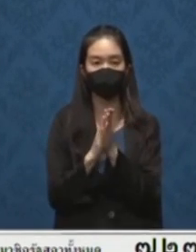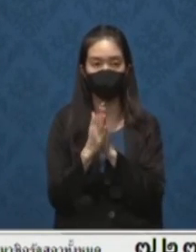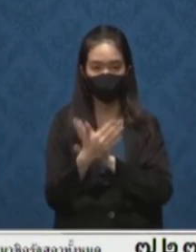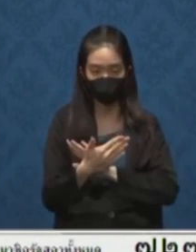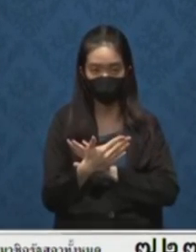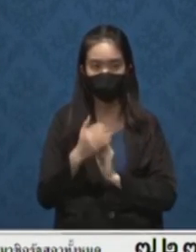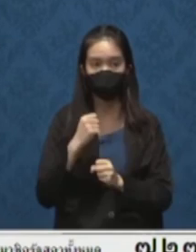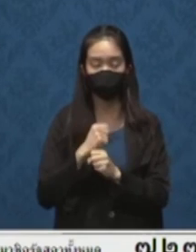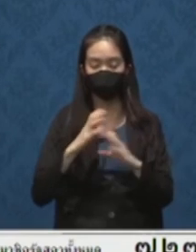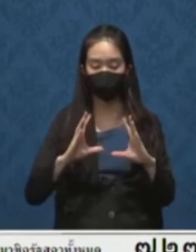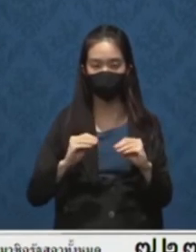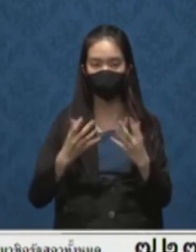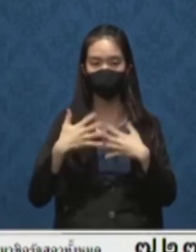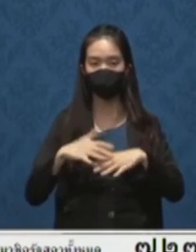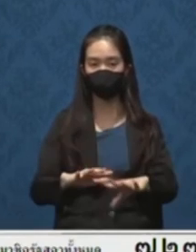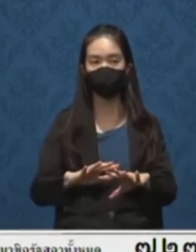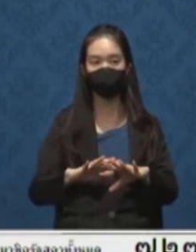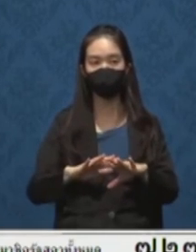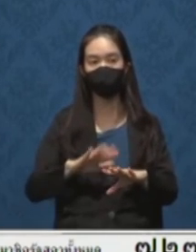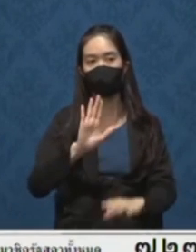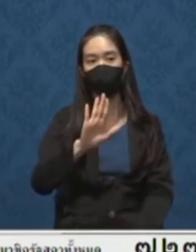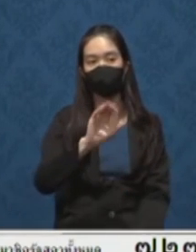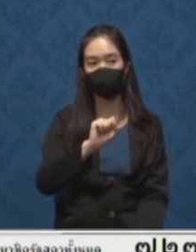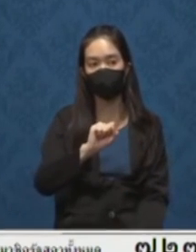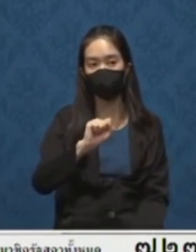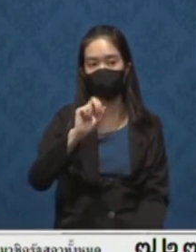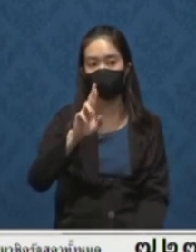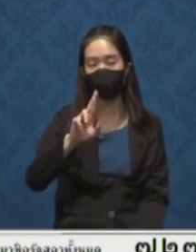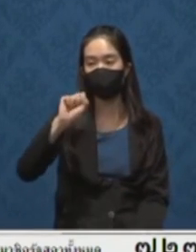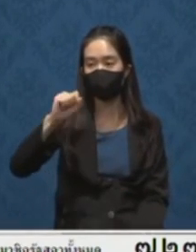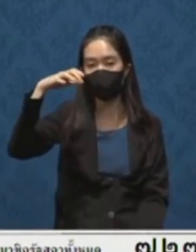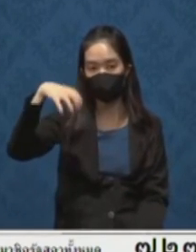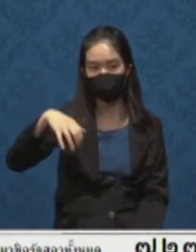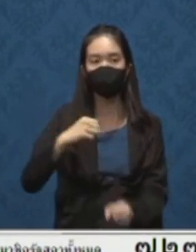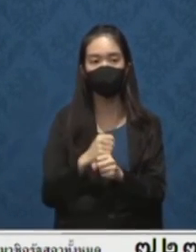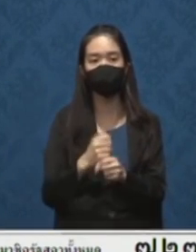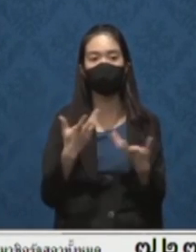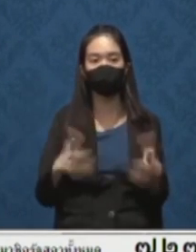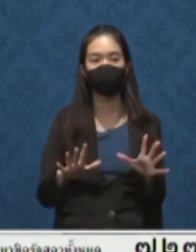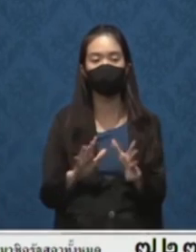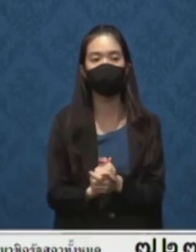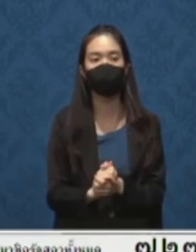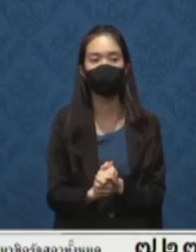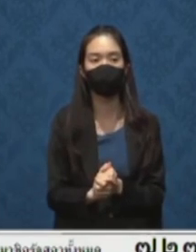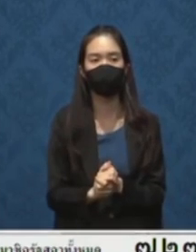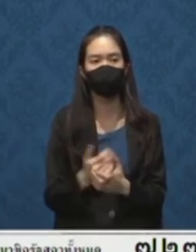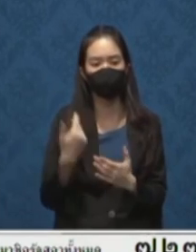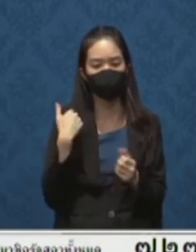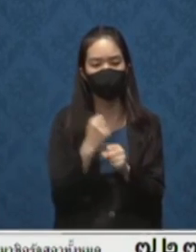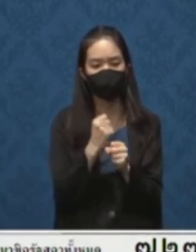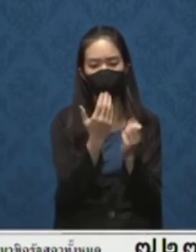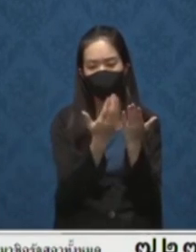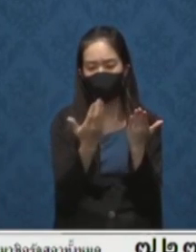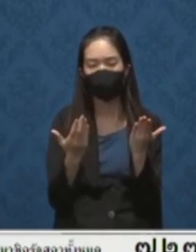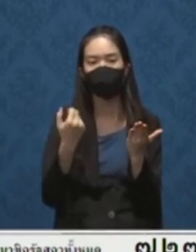ทํา ใน ที่ ประชุม รวม กัน ของ รฐ ศพาซึ่ ก็ ทำ มา แล้วผม ก ใจา ประมาณ 13 ชบับ ยั ค้าง อย อ